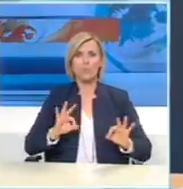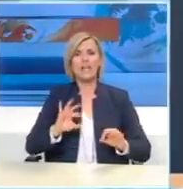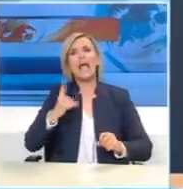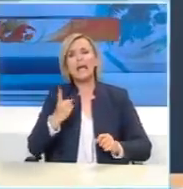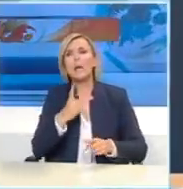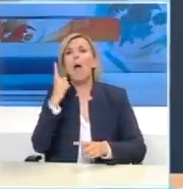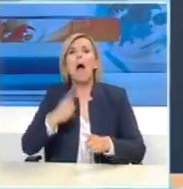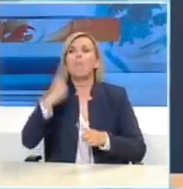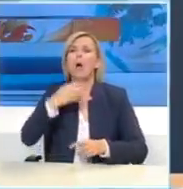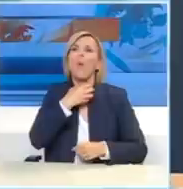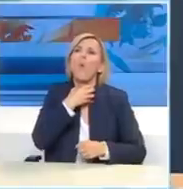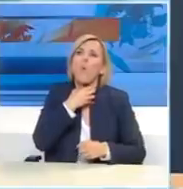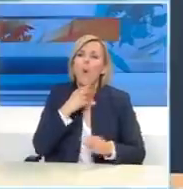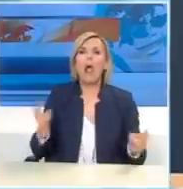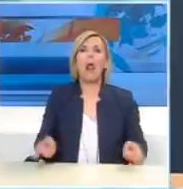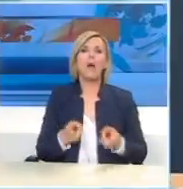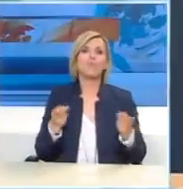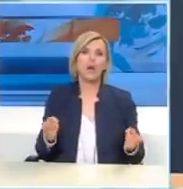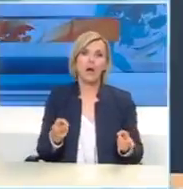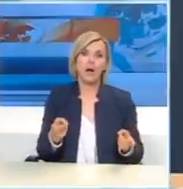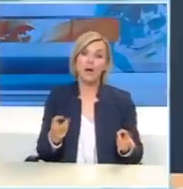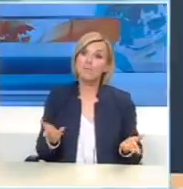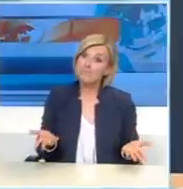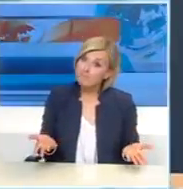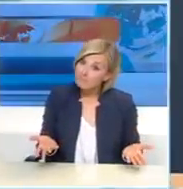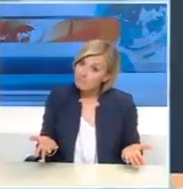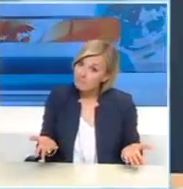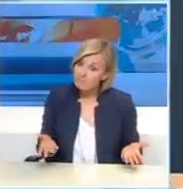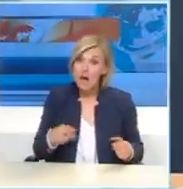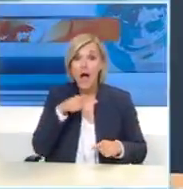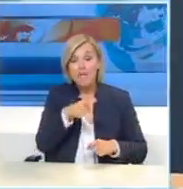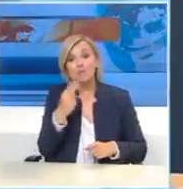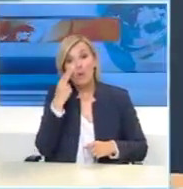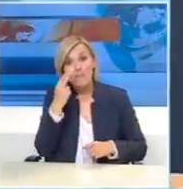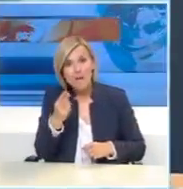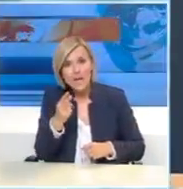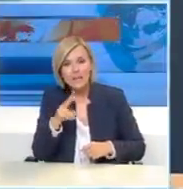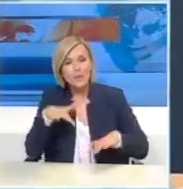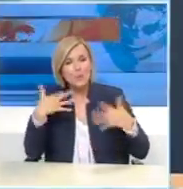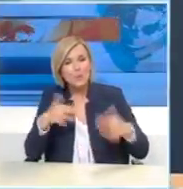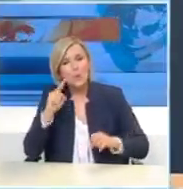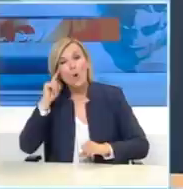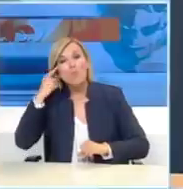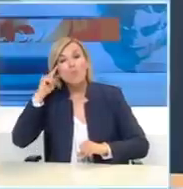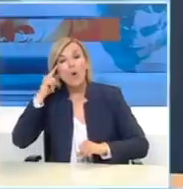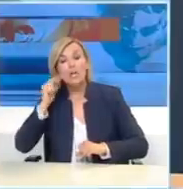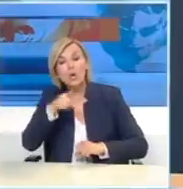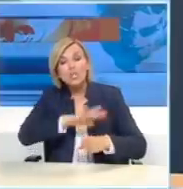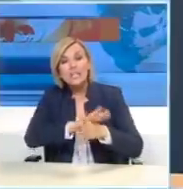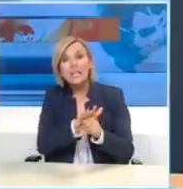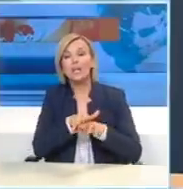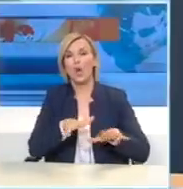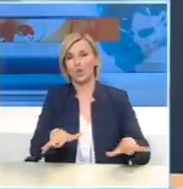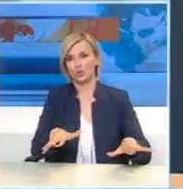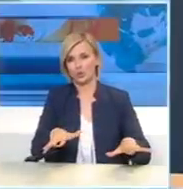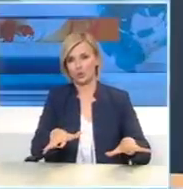συμπτώματα ή καθόλου συμπτώματα και μετά εμφάνιζαν συμπτώματα. Και αυτό δείχνει το πόσο ύπουλα συμπεριφέρεται ο ιός. Και